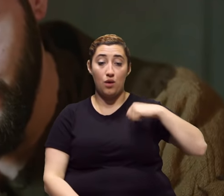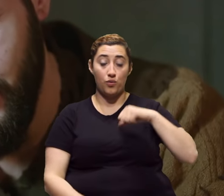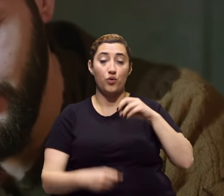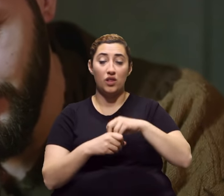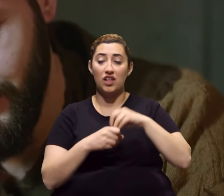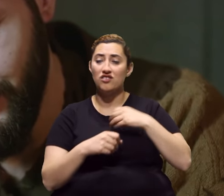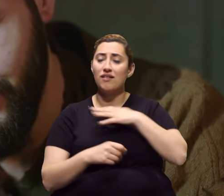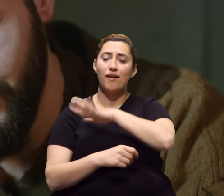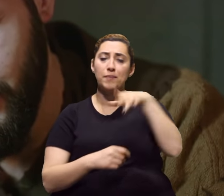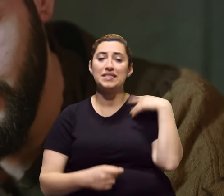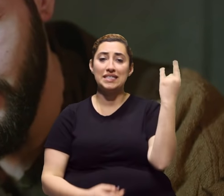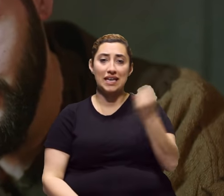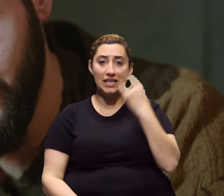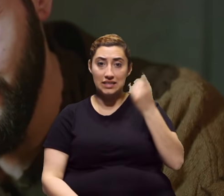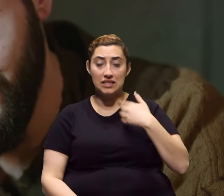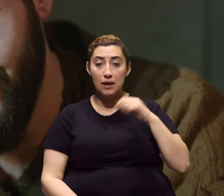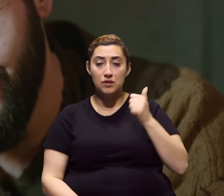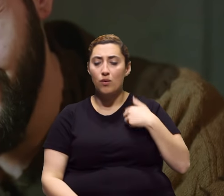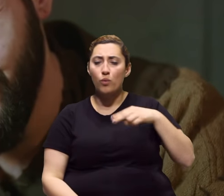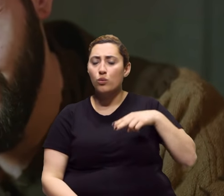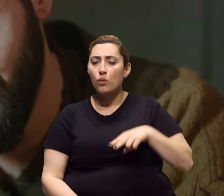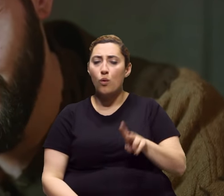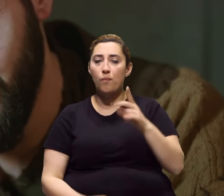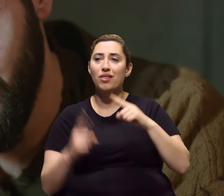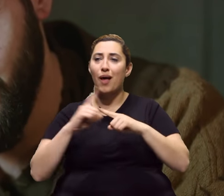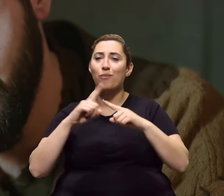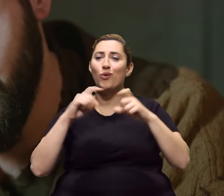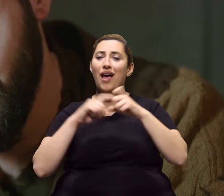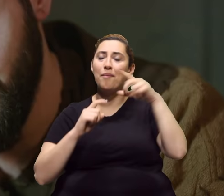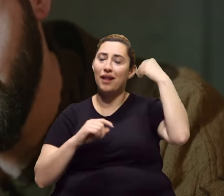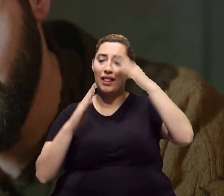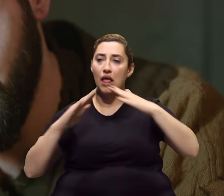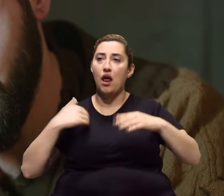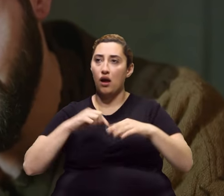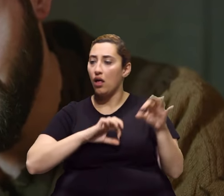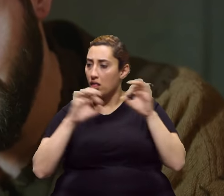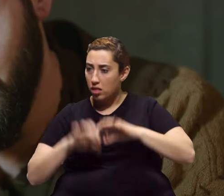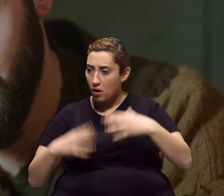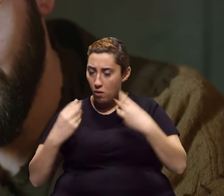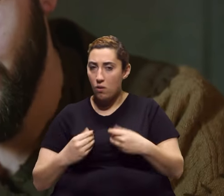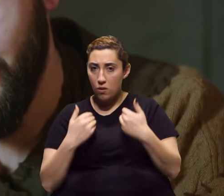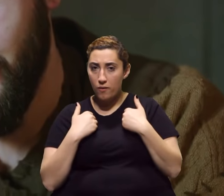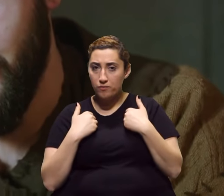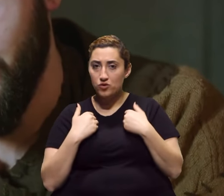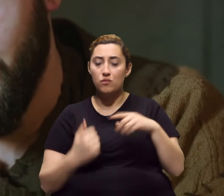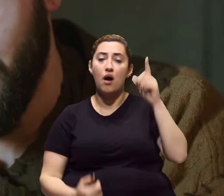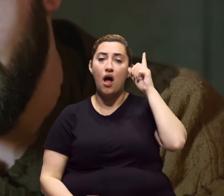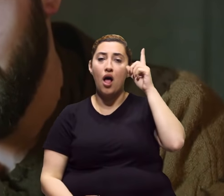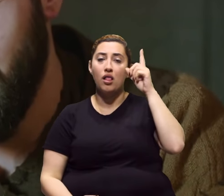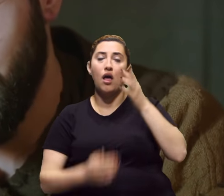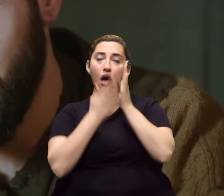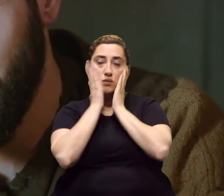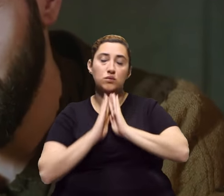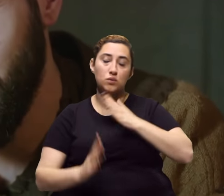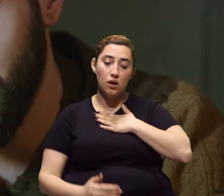Anadolu'yu boydan boya gezer iken yolum Tapduk Emrem dergahına düşmüş. Allah'a